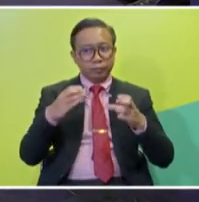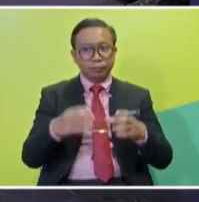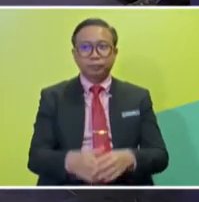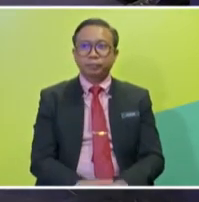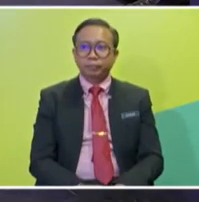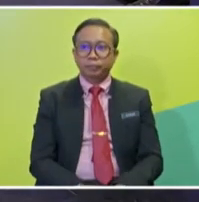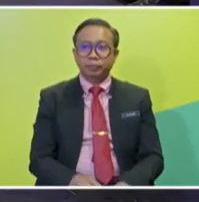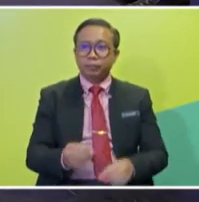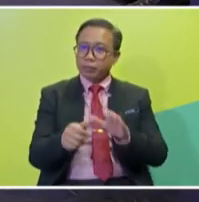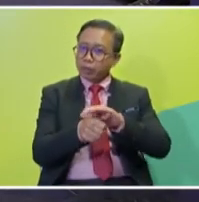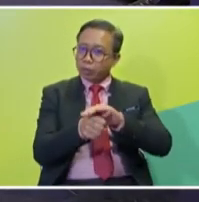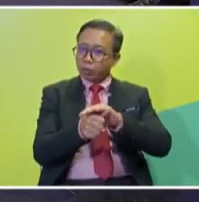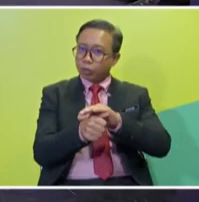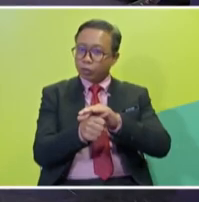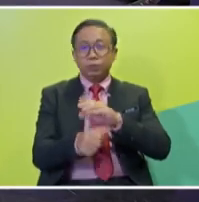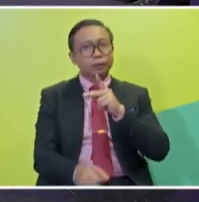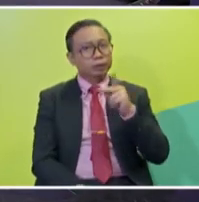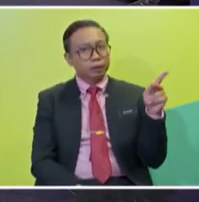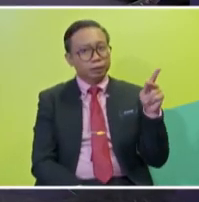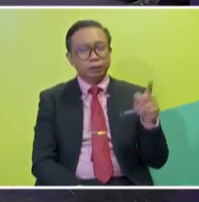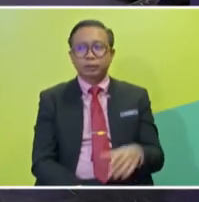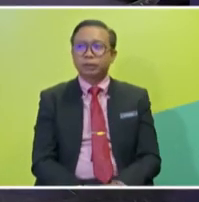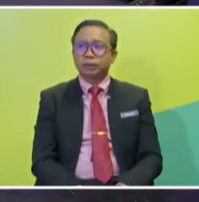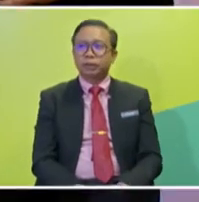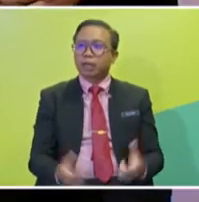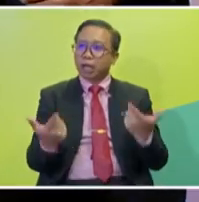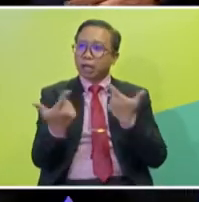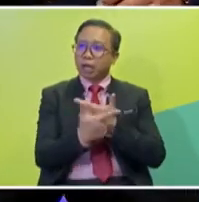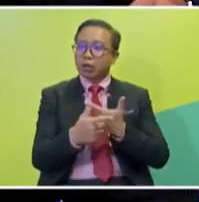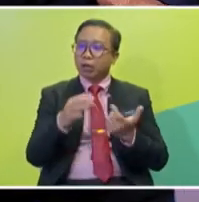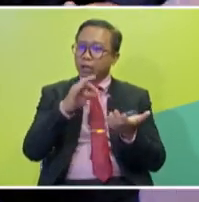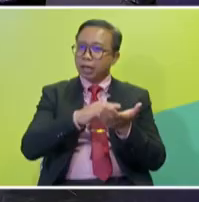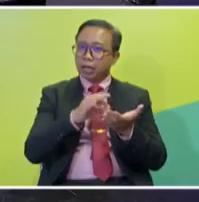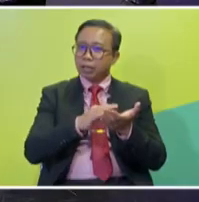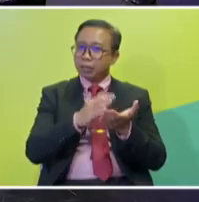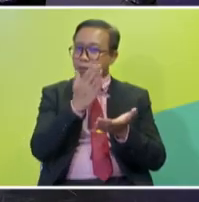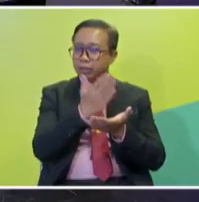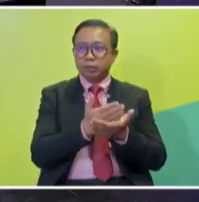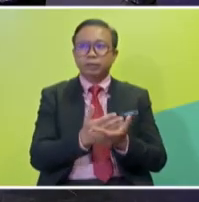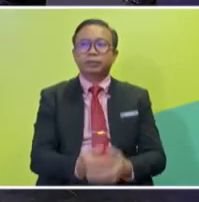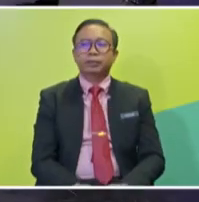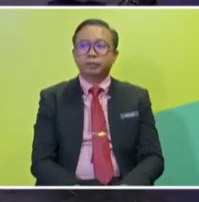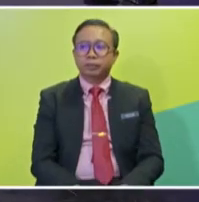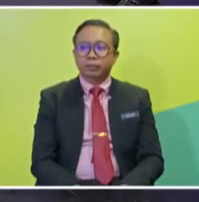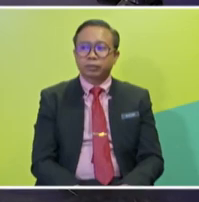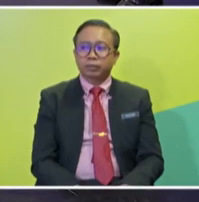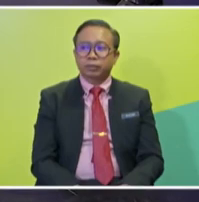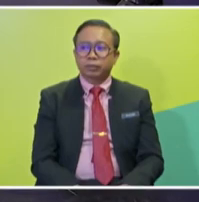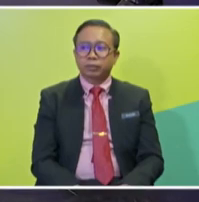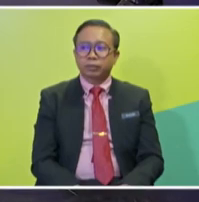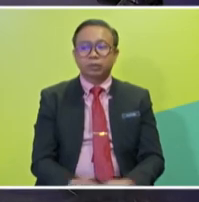beri kura-kura sebelah kiri saya lawannya ialah ayam di tengah-tengah dikejukkan nampaknya